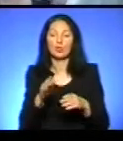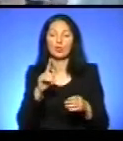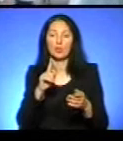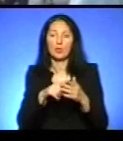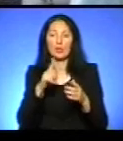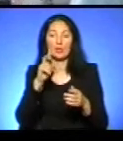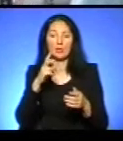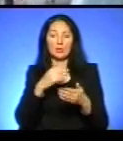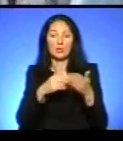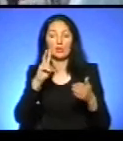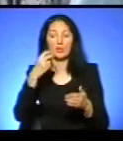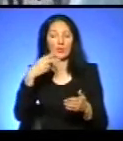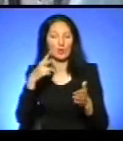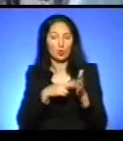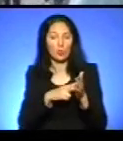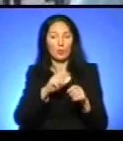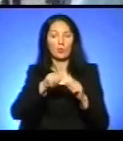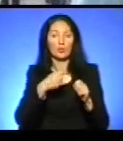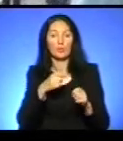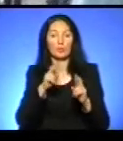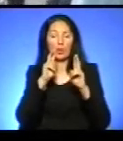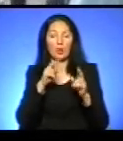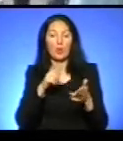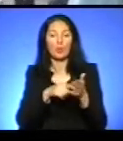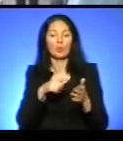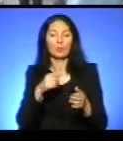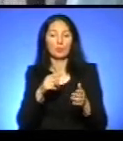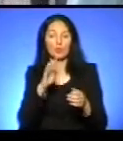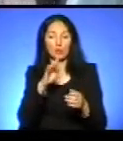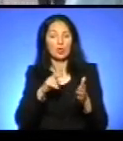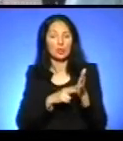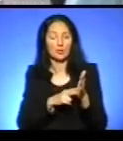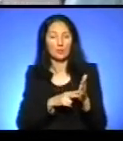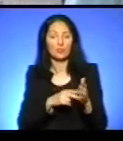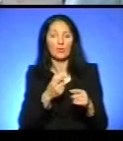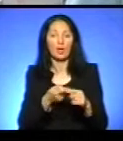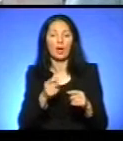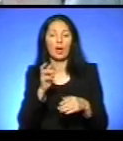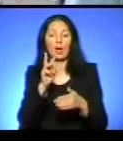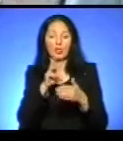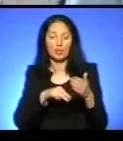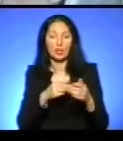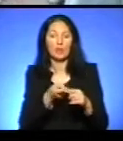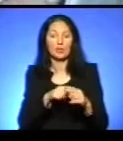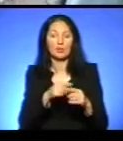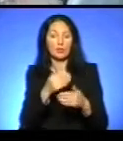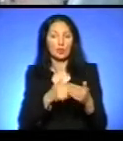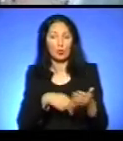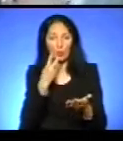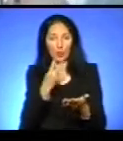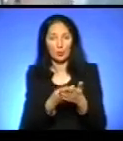127. Порушили пункт правил 4.7 правил дорожнього руху України. От, санкція даної статті першої частини